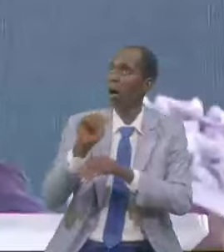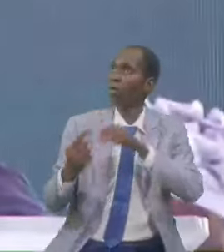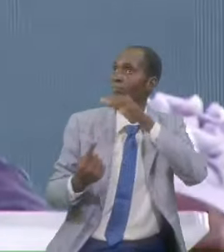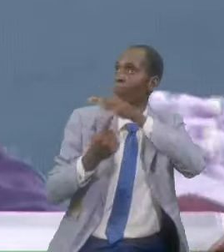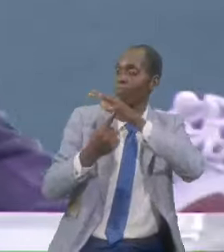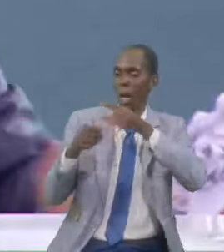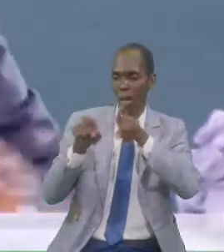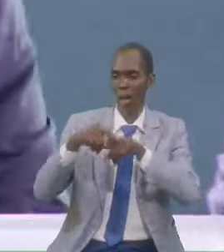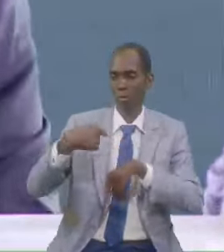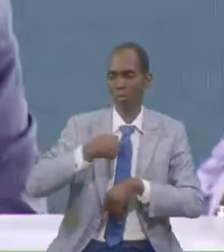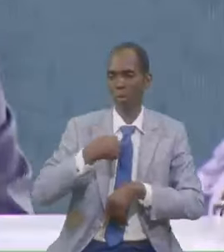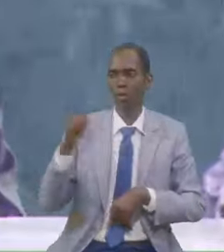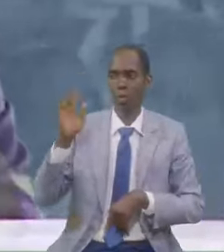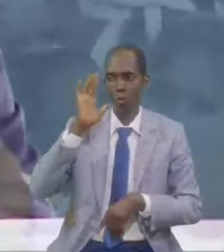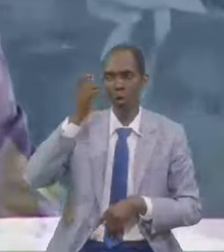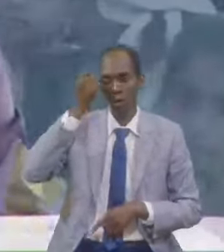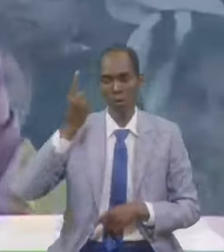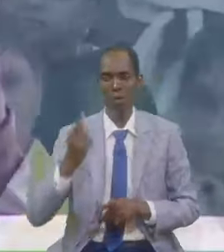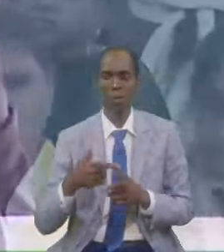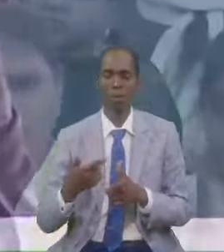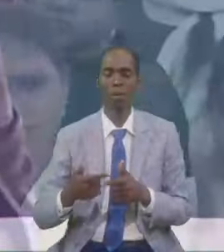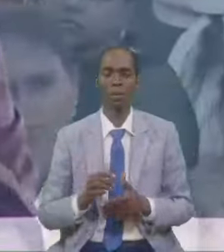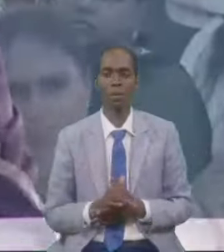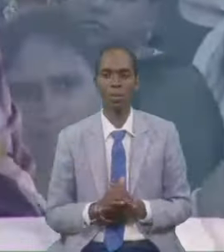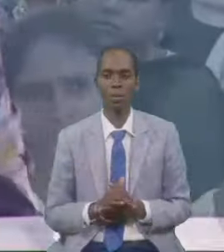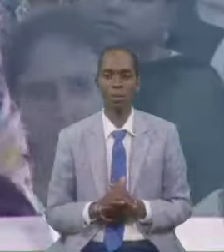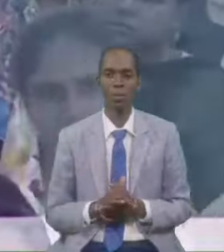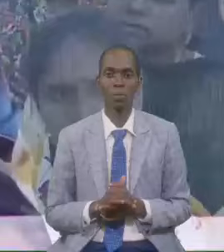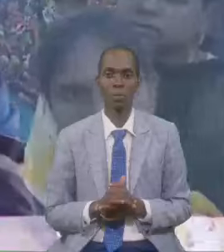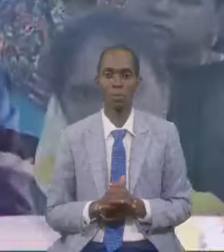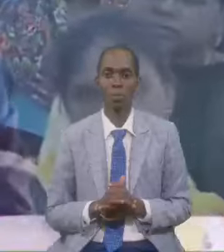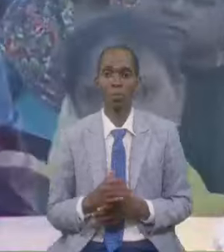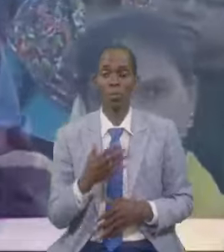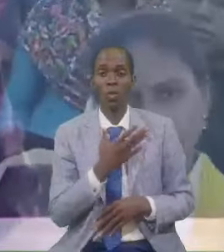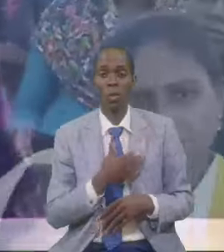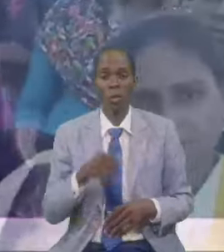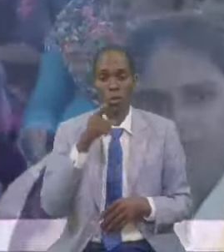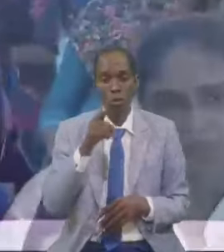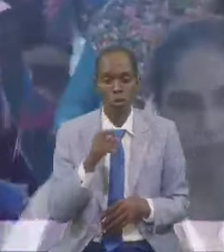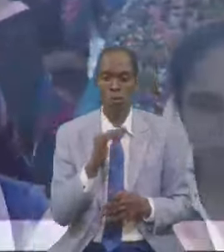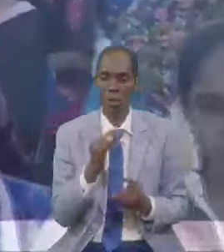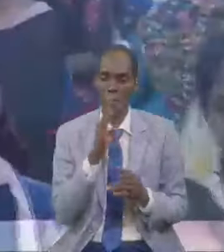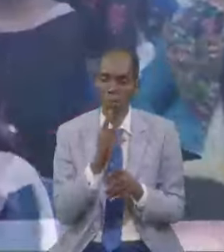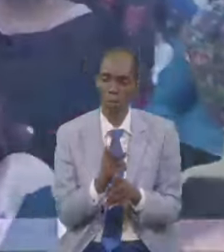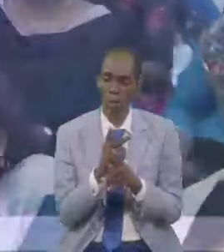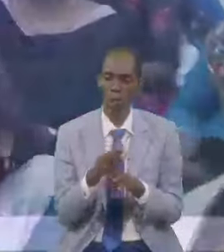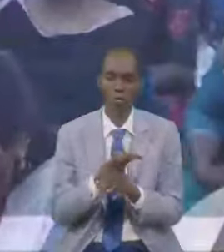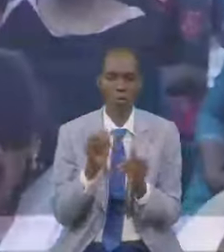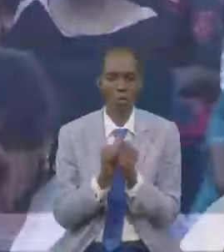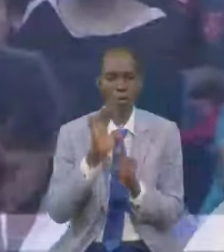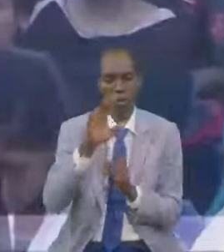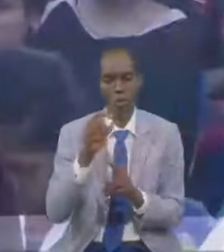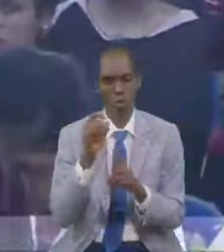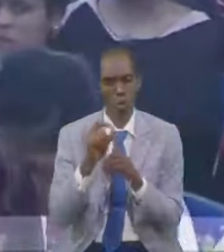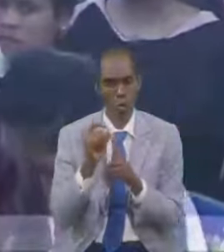పర్వాలేదు కానీ మీరు నా వంటి కథానాయకుడు కావాలంటే రావాల్సిందే. And so you watch your words. కనుక మీరు మీ మాటలు గమనించుకోవాలి. You